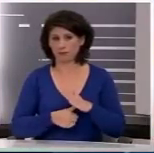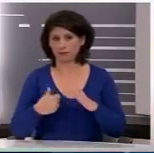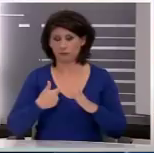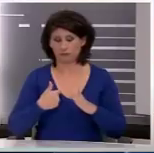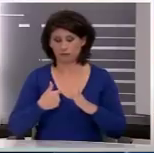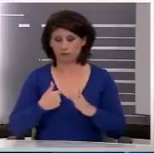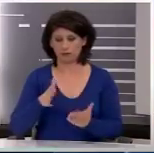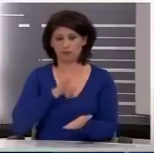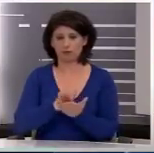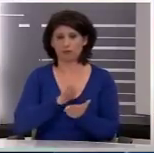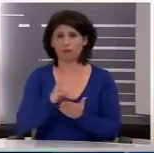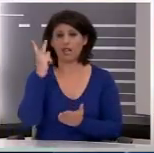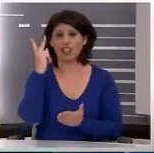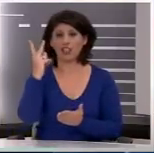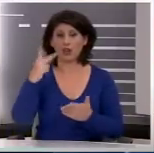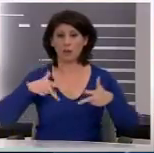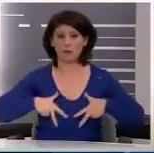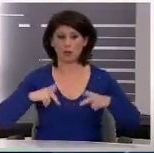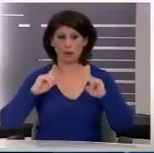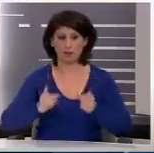εκδίδομαι δύο υπουργικές αποφάσεις